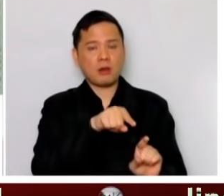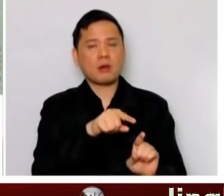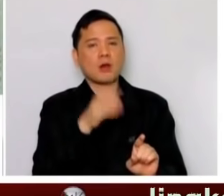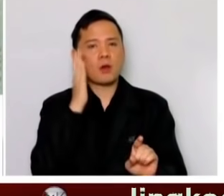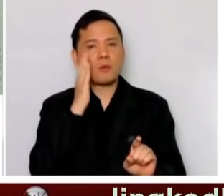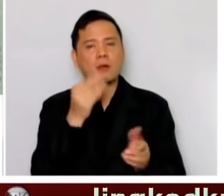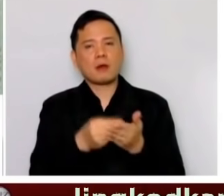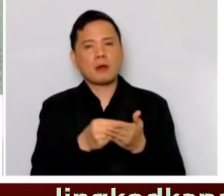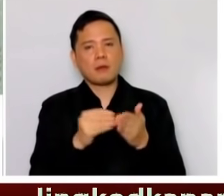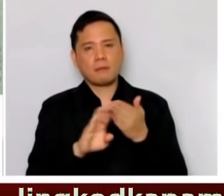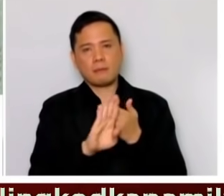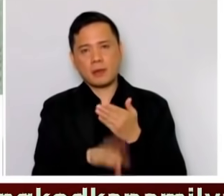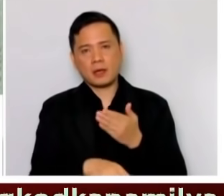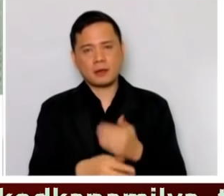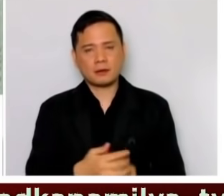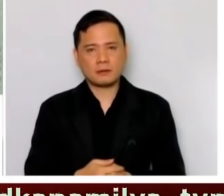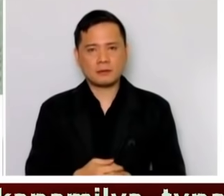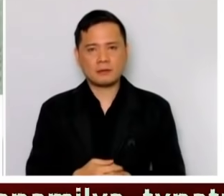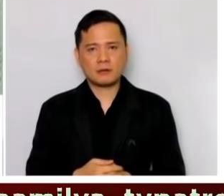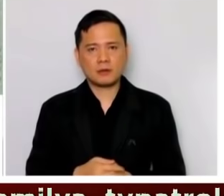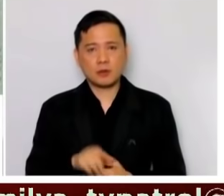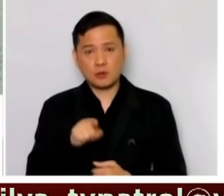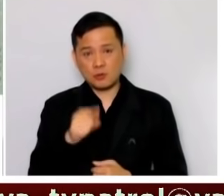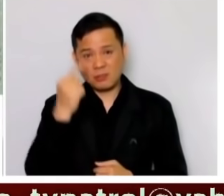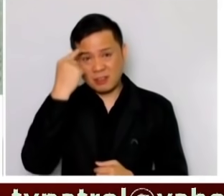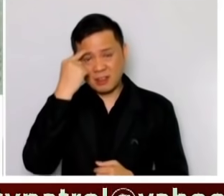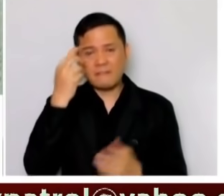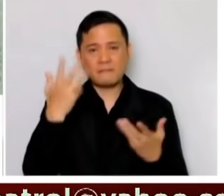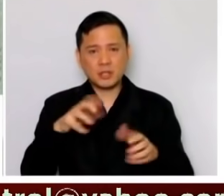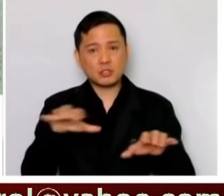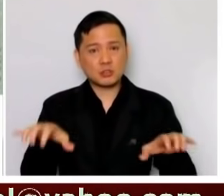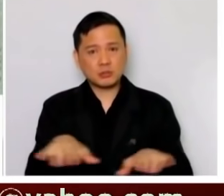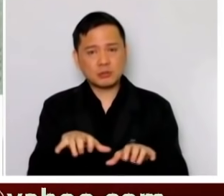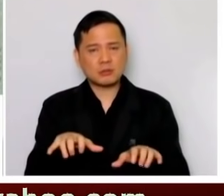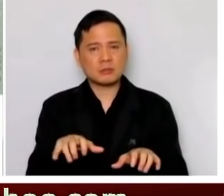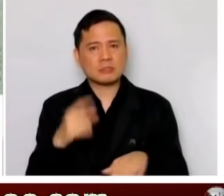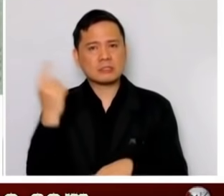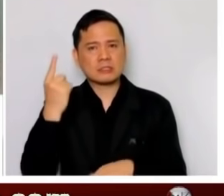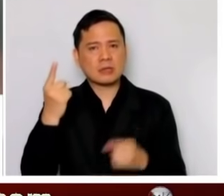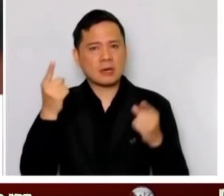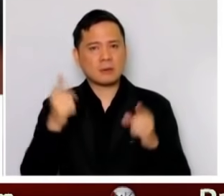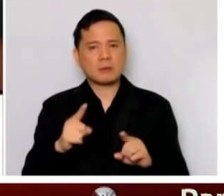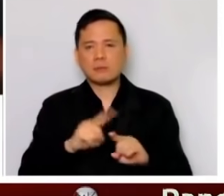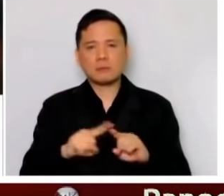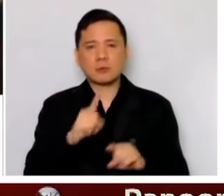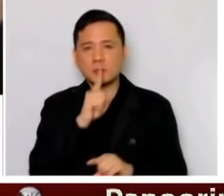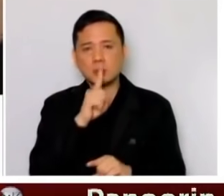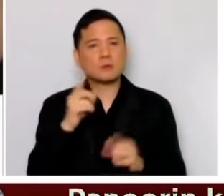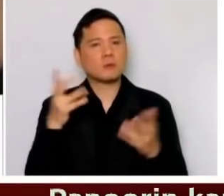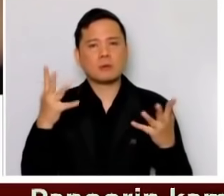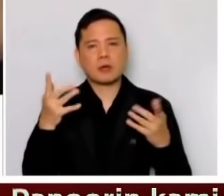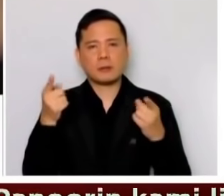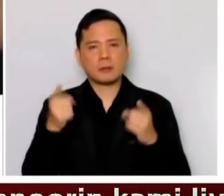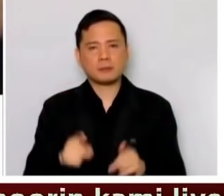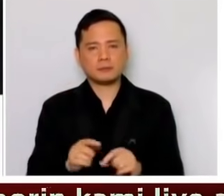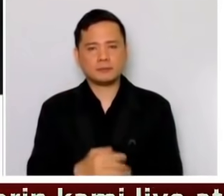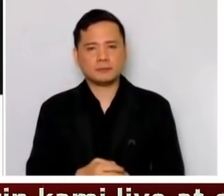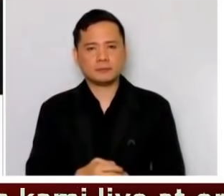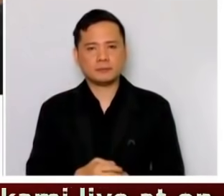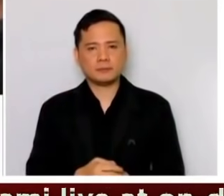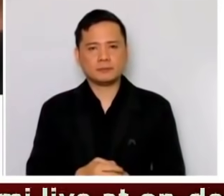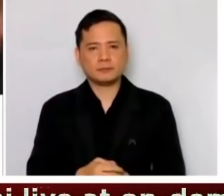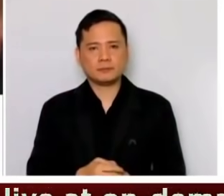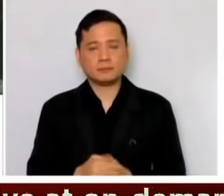So parang akala mo talaga may nagawa or may nangyari, pero walang nangyari. Gayunman, ayon kay Jimenez, hindi